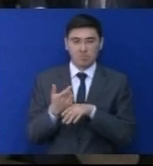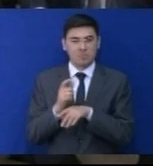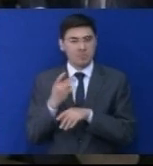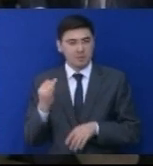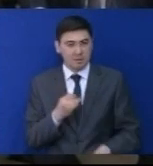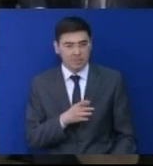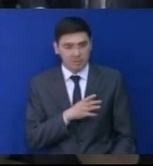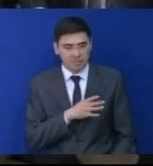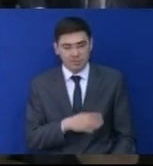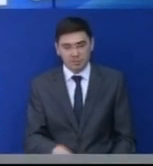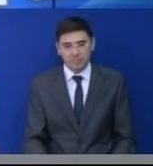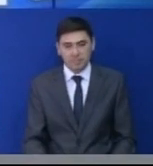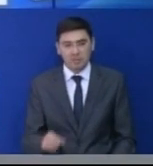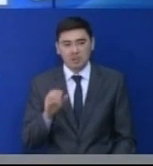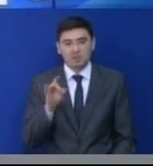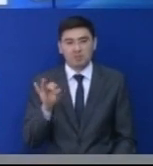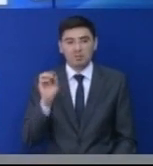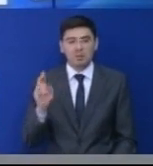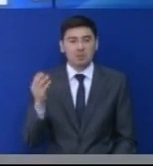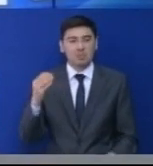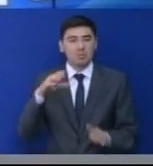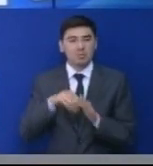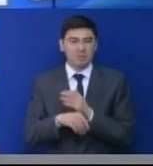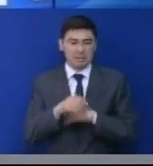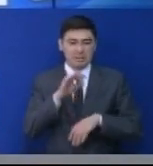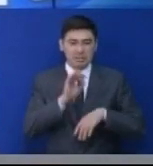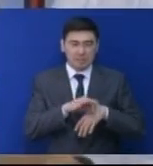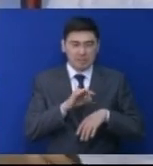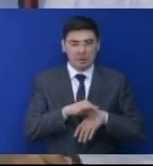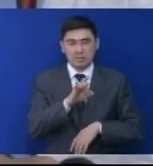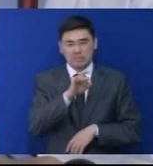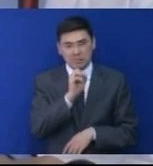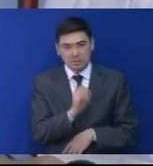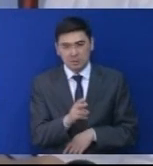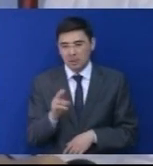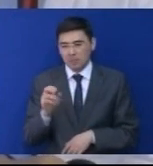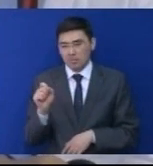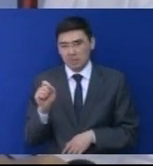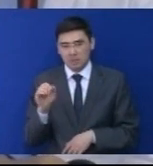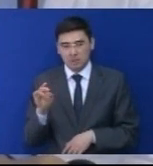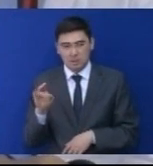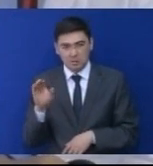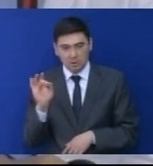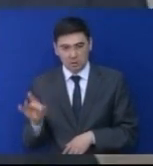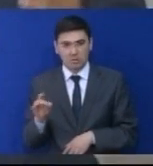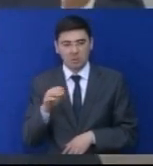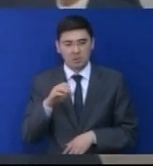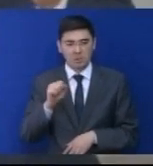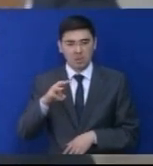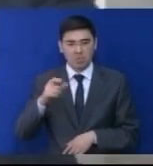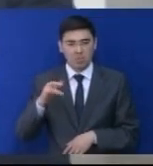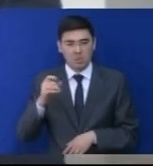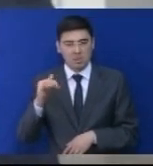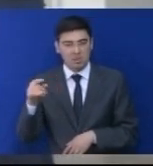Серік Нүркеновтың ғылыми жұмысы бірқатар дерттерді, соның ішінде қатерлі ісік ауруларын позитрондық эмиссиондық томография арқылы ерте сатыда